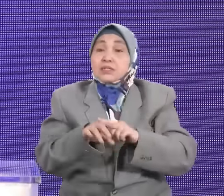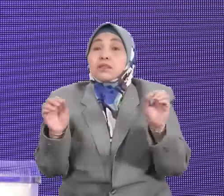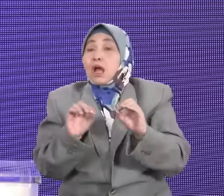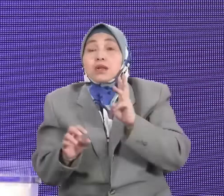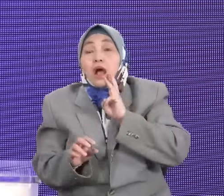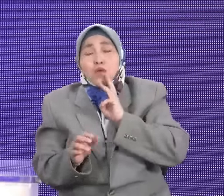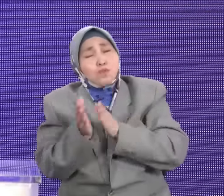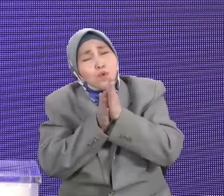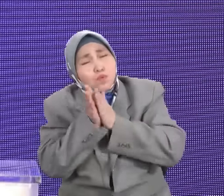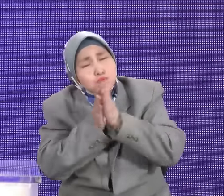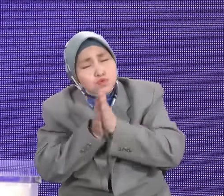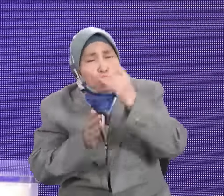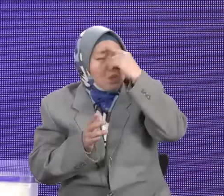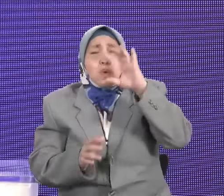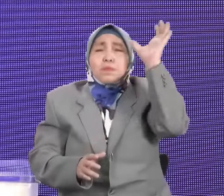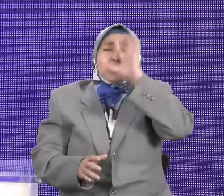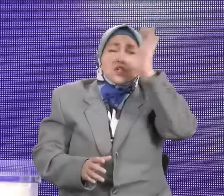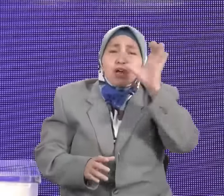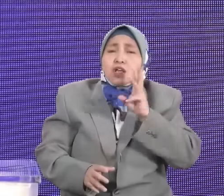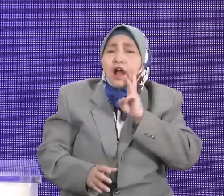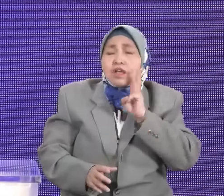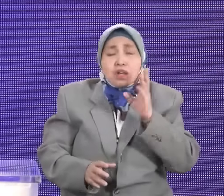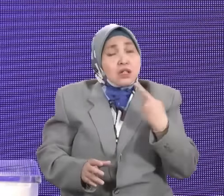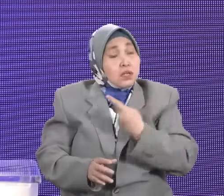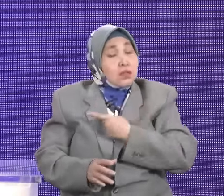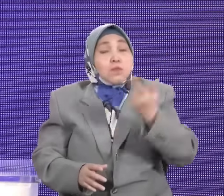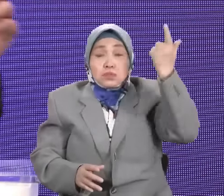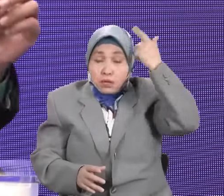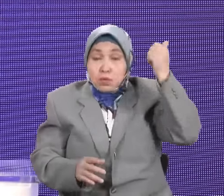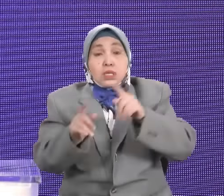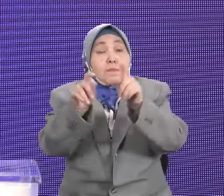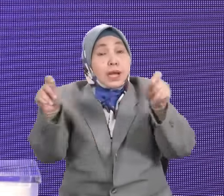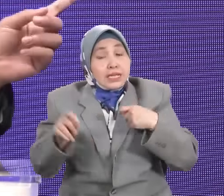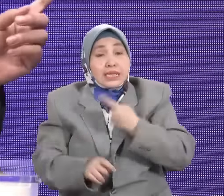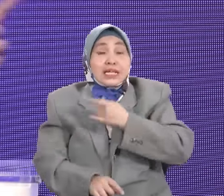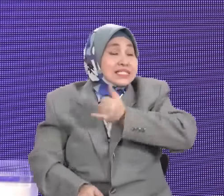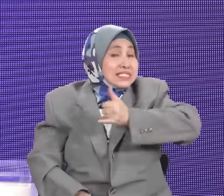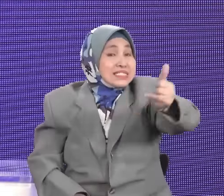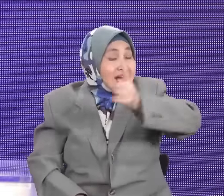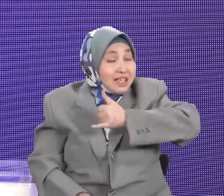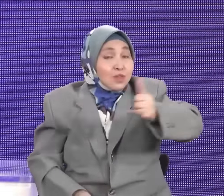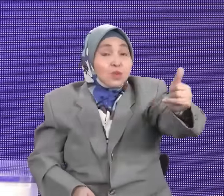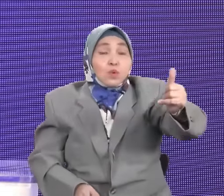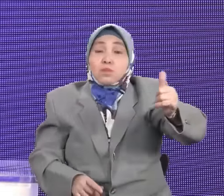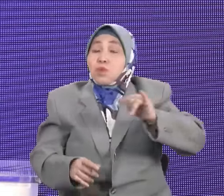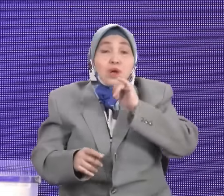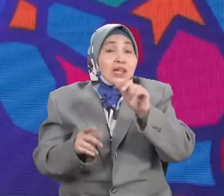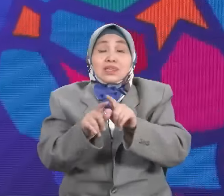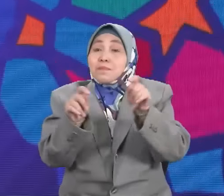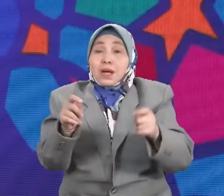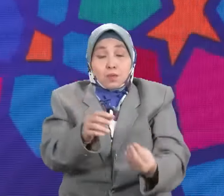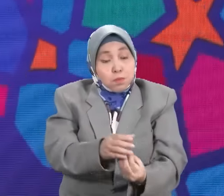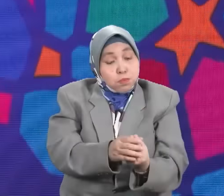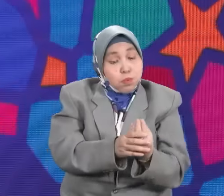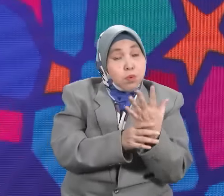berusaha untuk mencari air dan kalau begitu maklumpun tempat yang kita Sa'i itu itu bukan tempat keluar